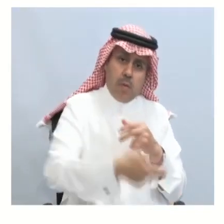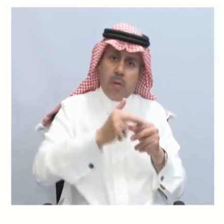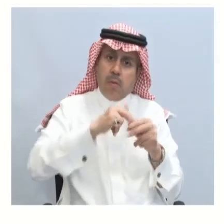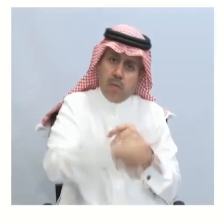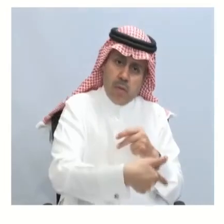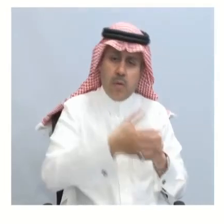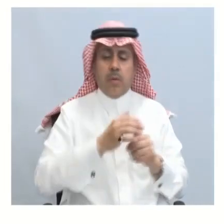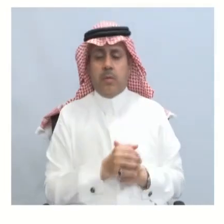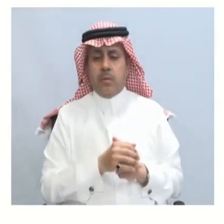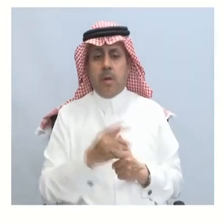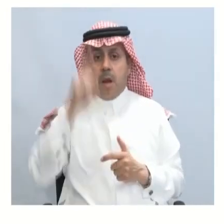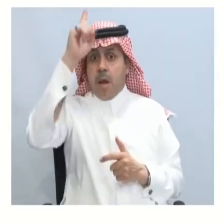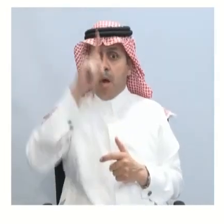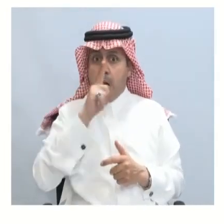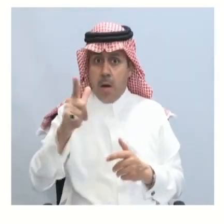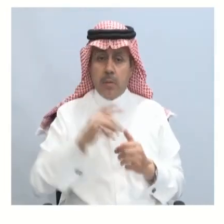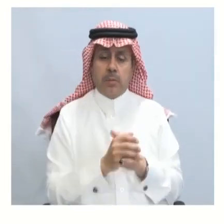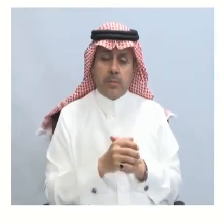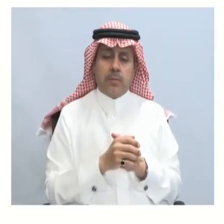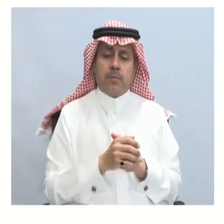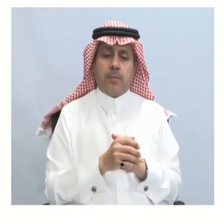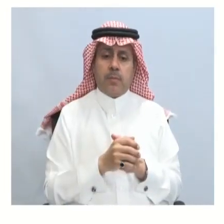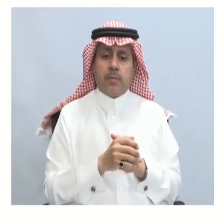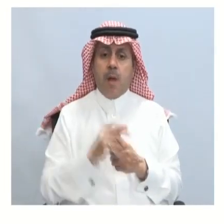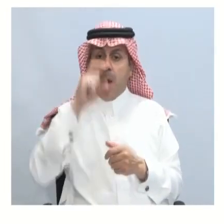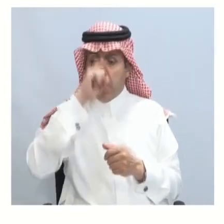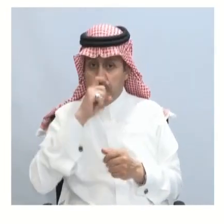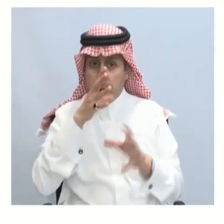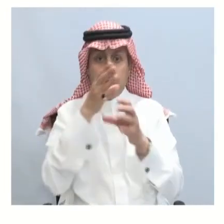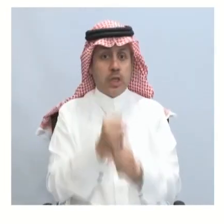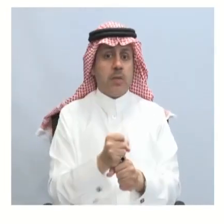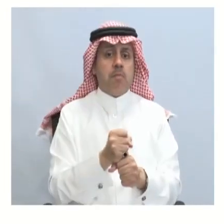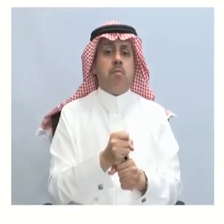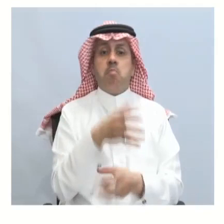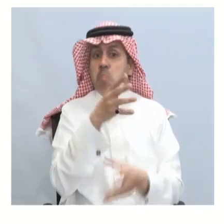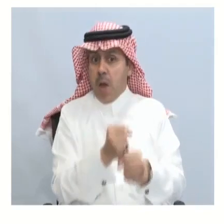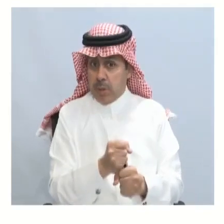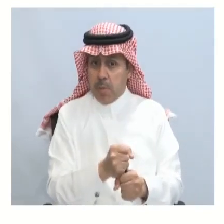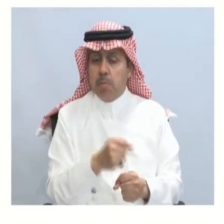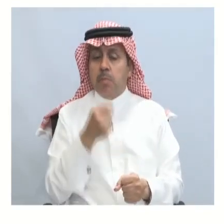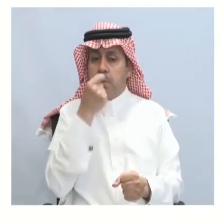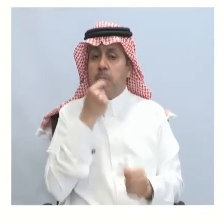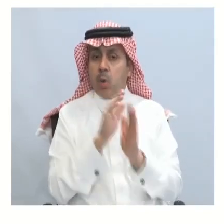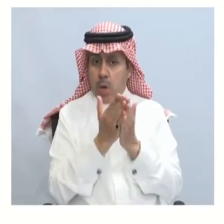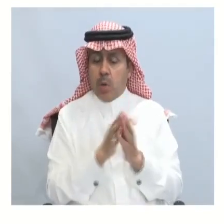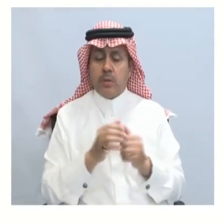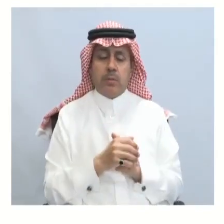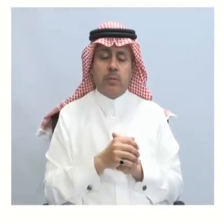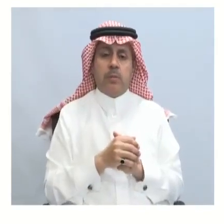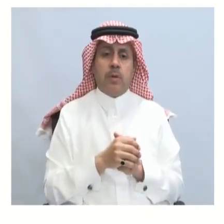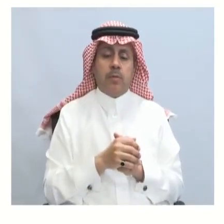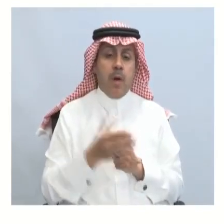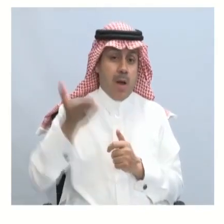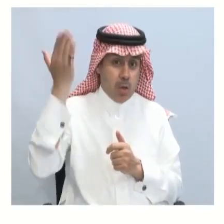عز وجل قال واعتصموا بحبل الله جميعا ولا تفرقوا واذكروا نعمه الله عليكم اذ كنتم اعداء فالف بين